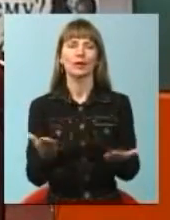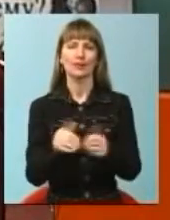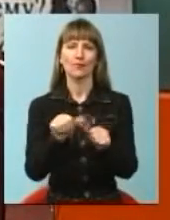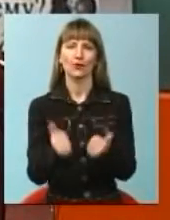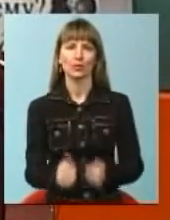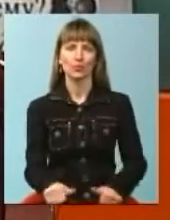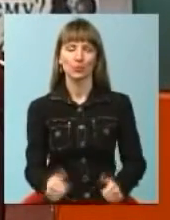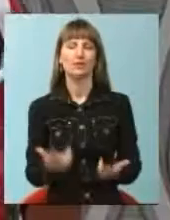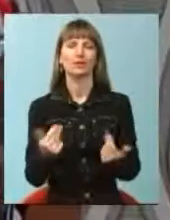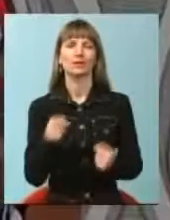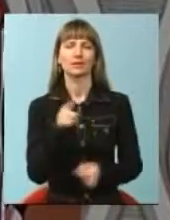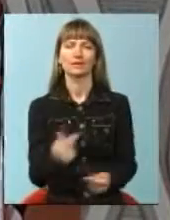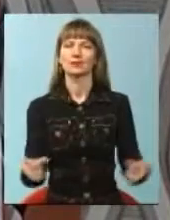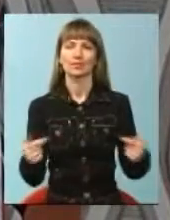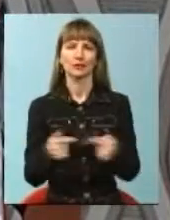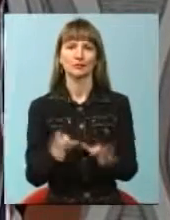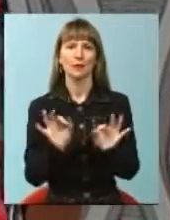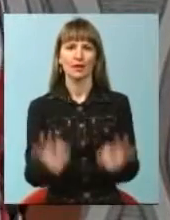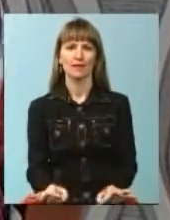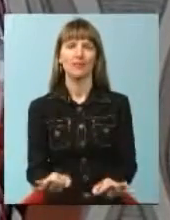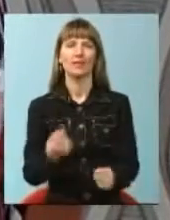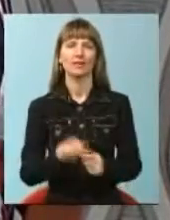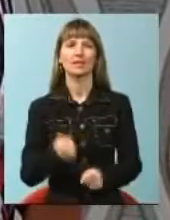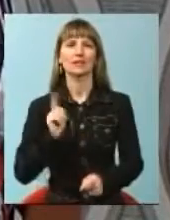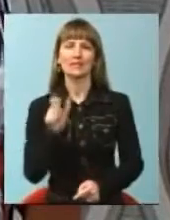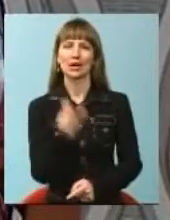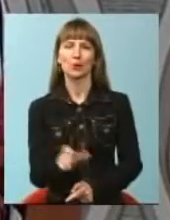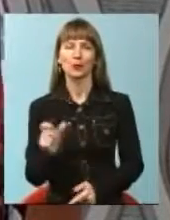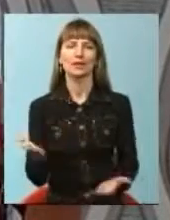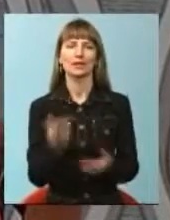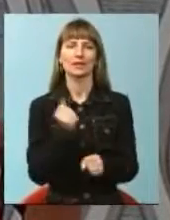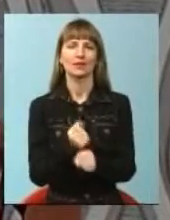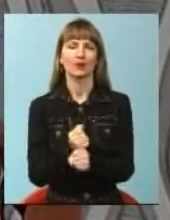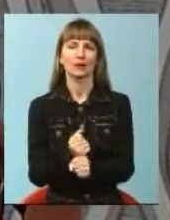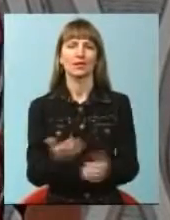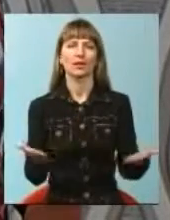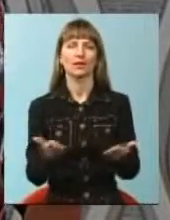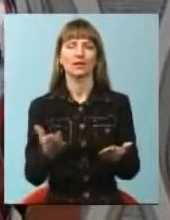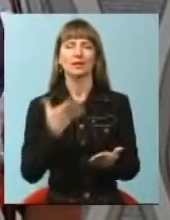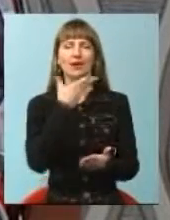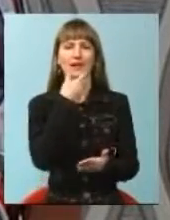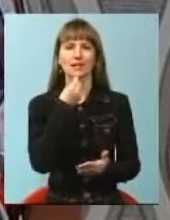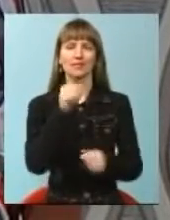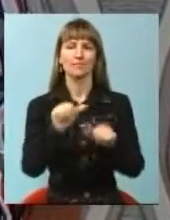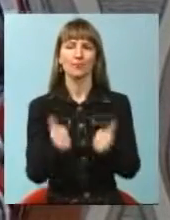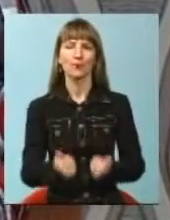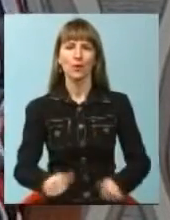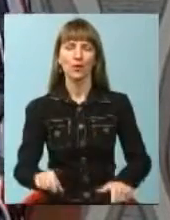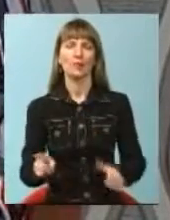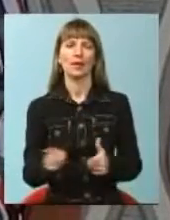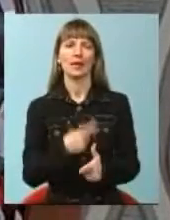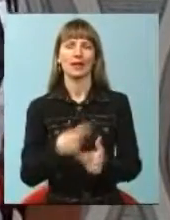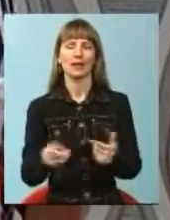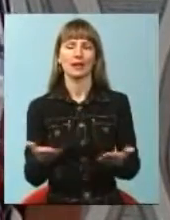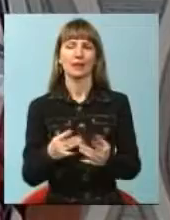фігури. Так, ти абсолютно цілком права. Це дійсно люди, котрі створюють якісь такі феєричні або форми, або якісь